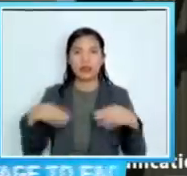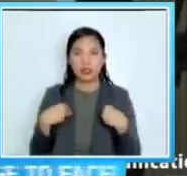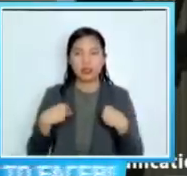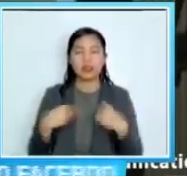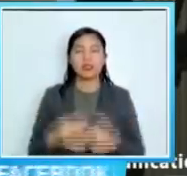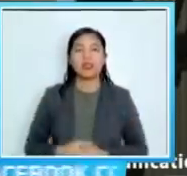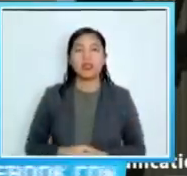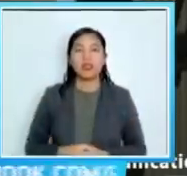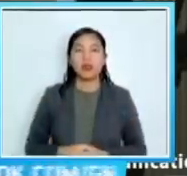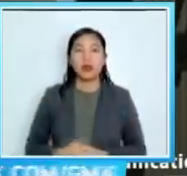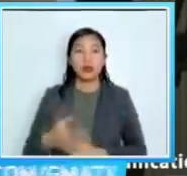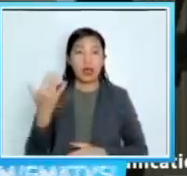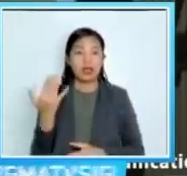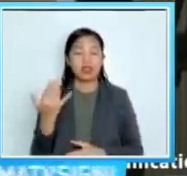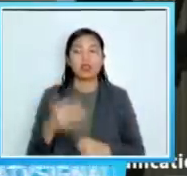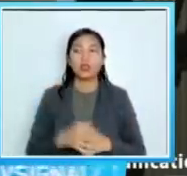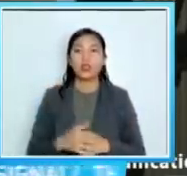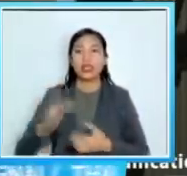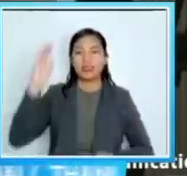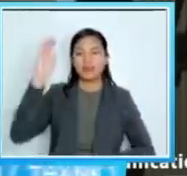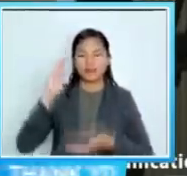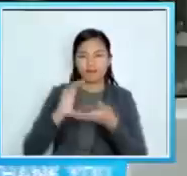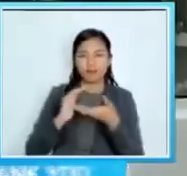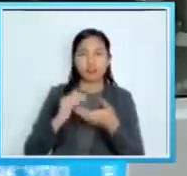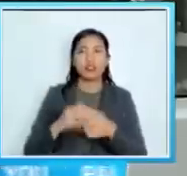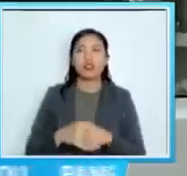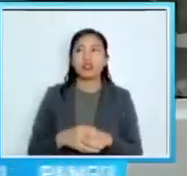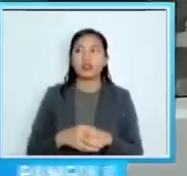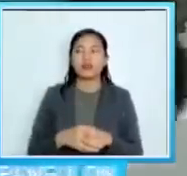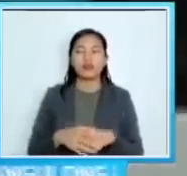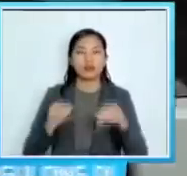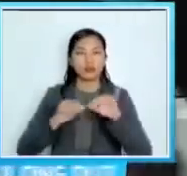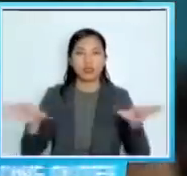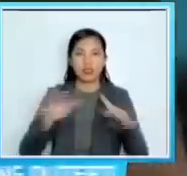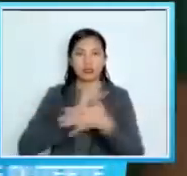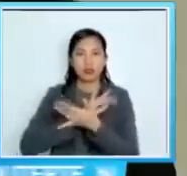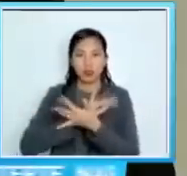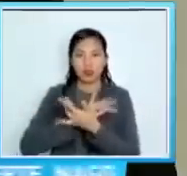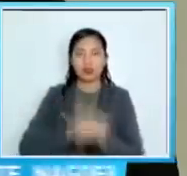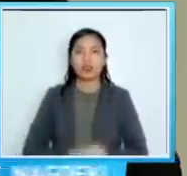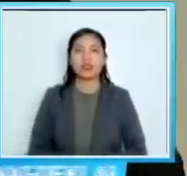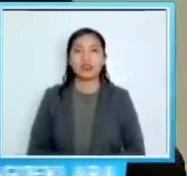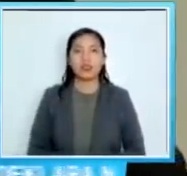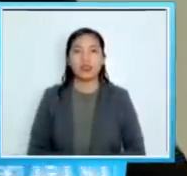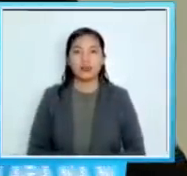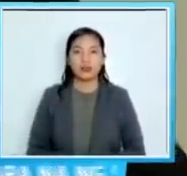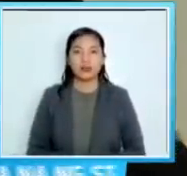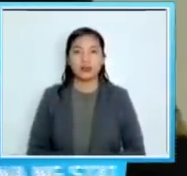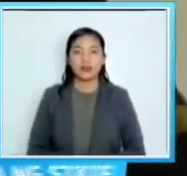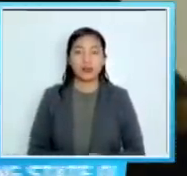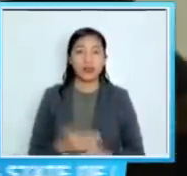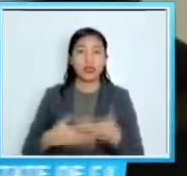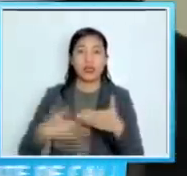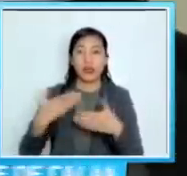least yung maminimize po natin yung tatawag nating breakthrough. At bagamat niluwagan na ang pulisiya sa pagsusuot ng face